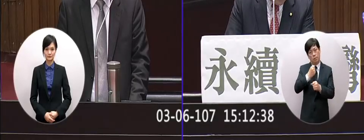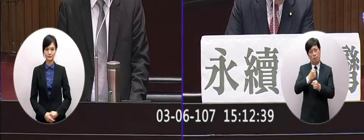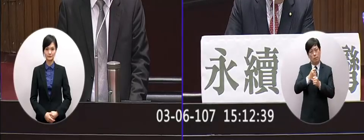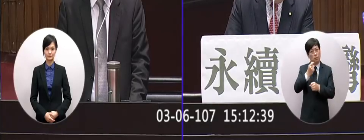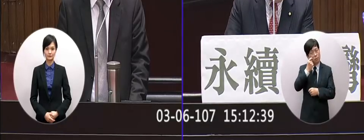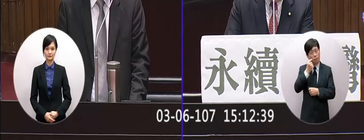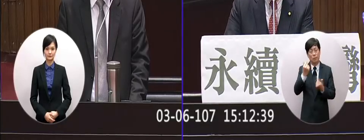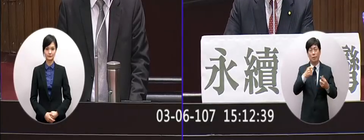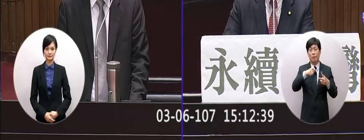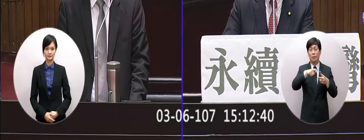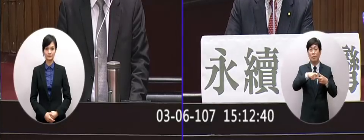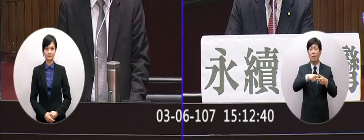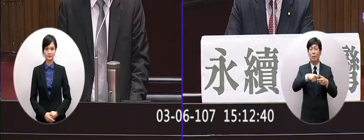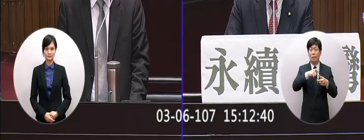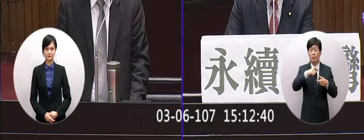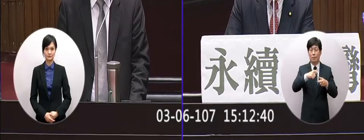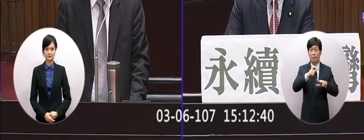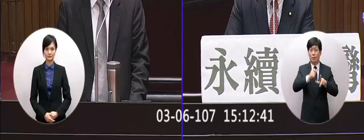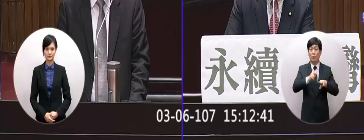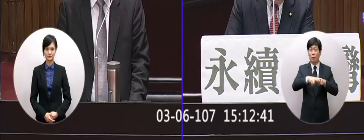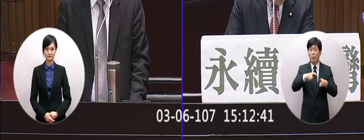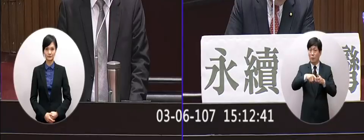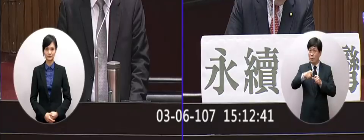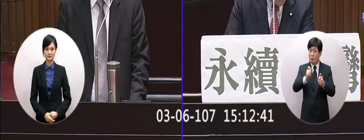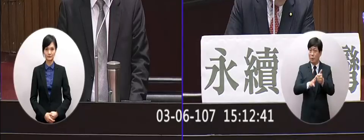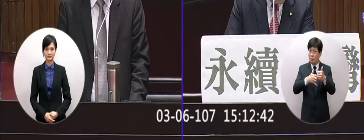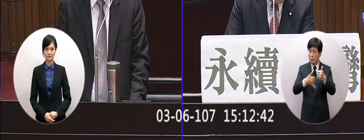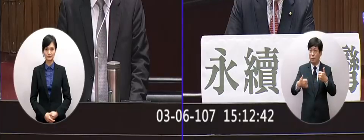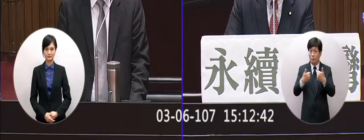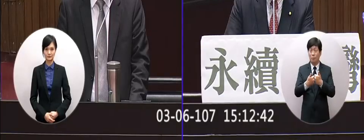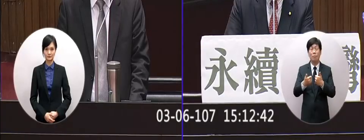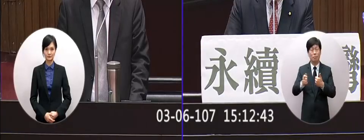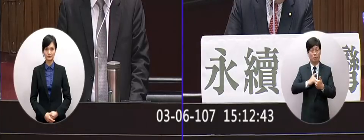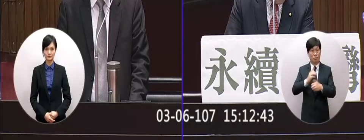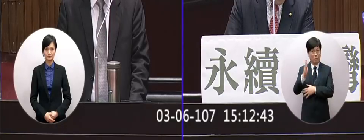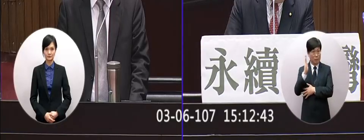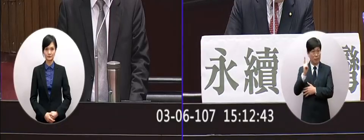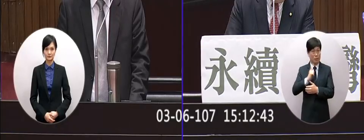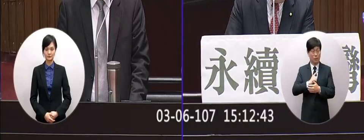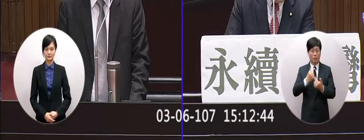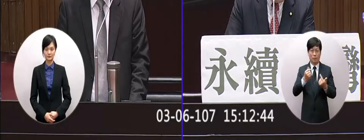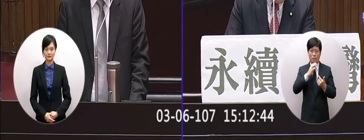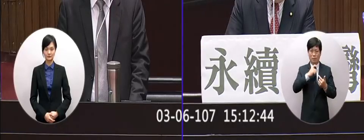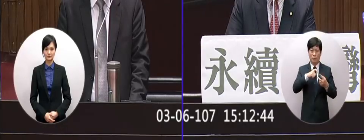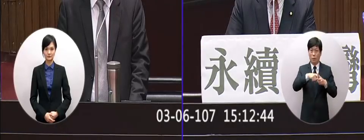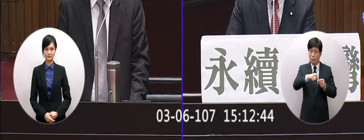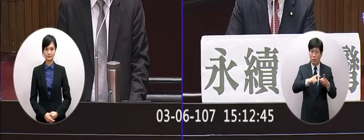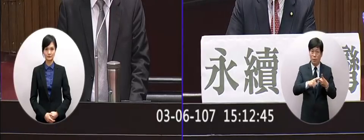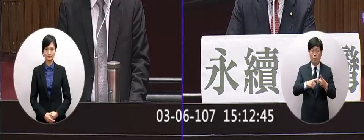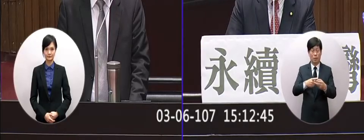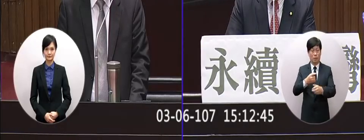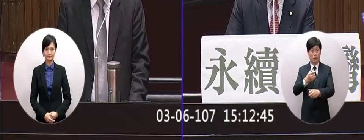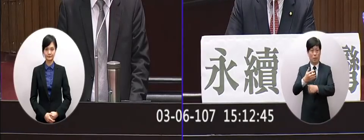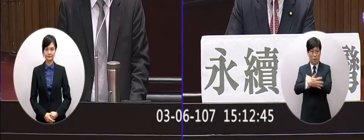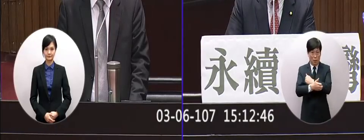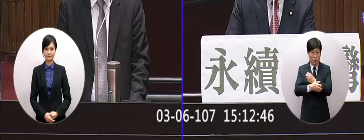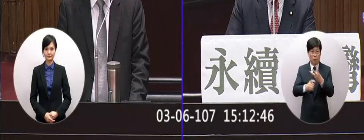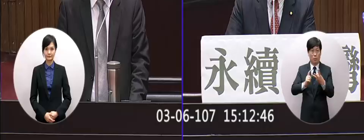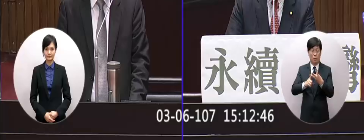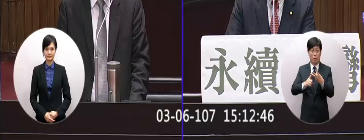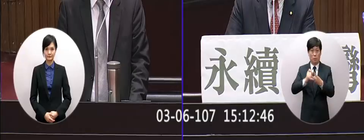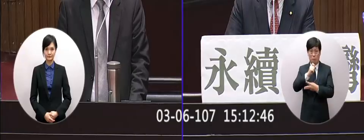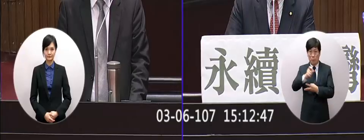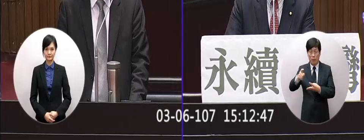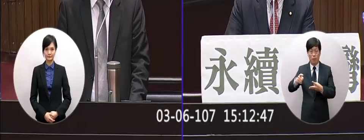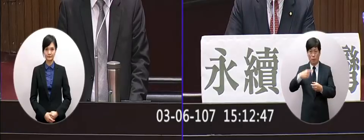据公共工程委员会的资料显示，政府的采购案里面，从工程、劳务跟财务炒过里面，大概一